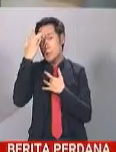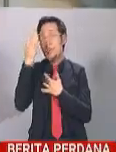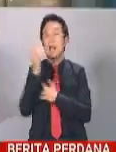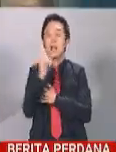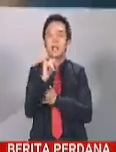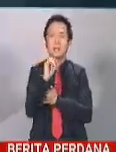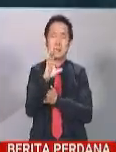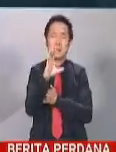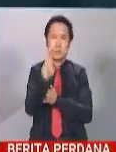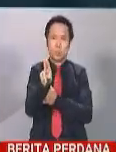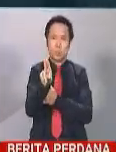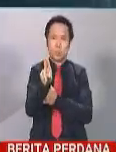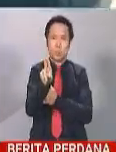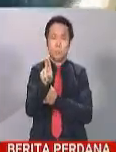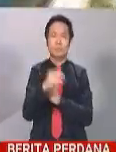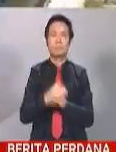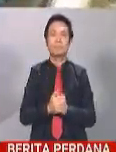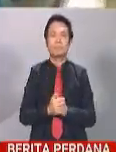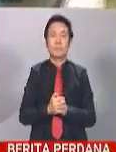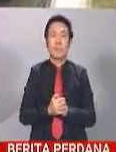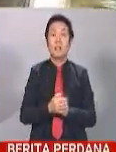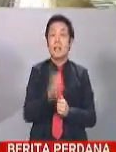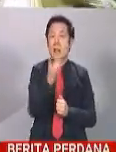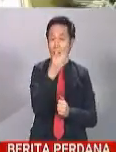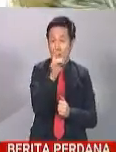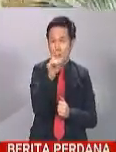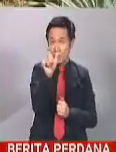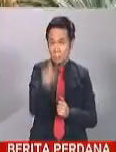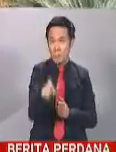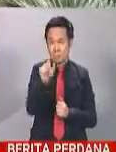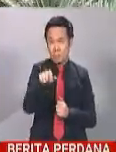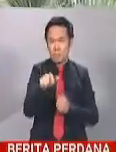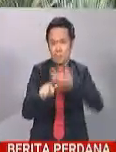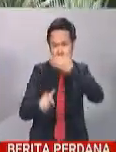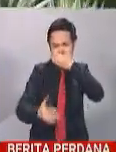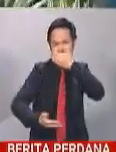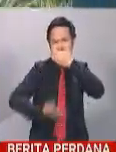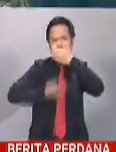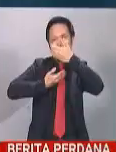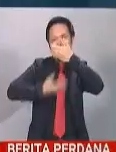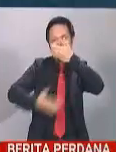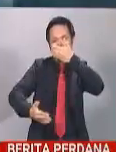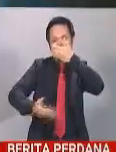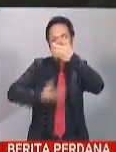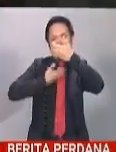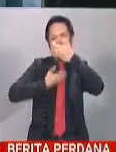rapi ICU. Daripada jumlah tersebut, 18 kes memerlukan bantuan pernafasan.